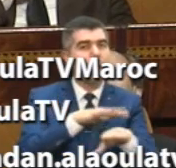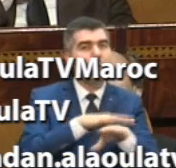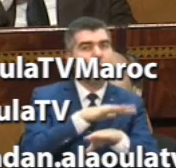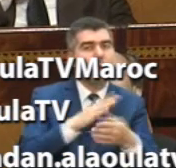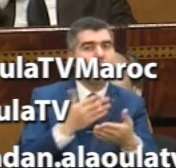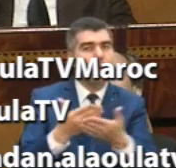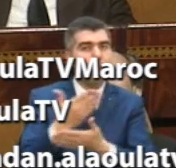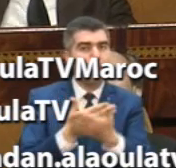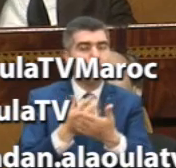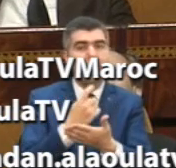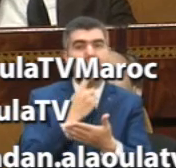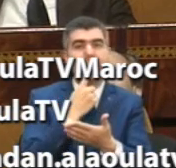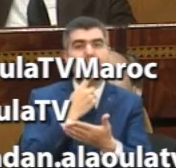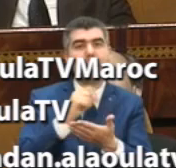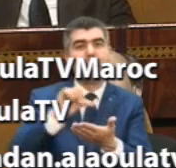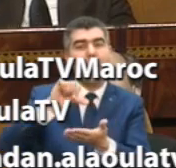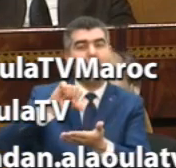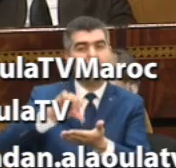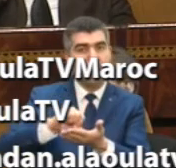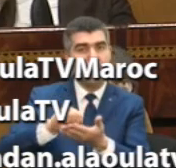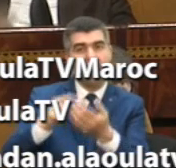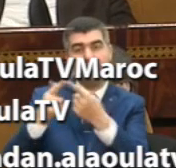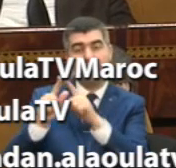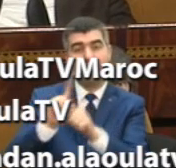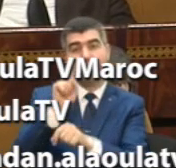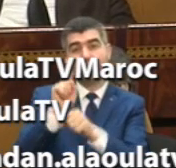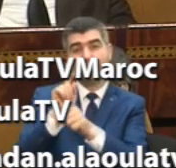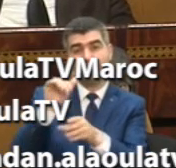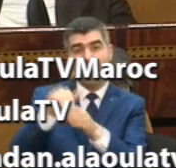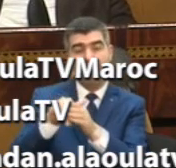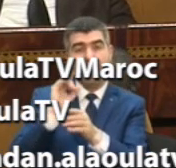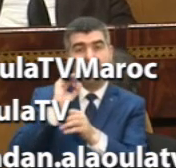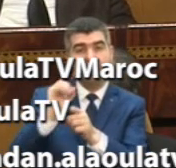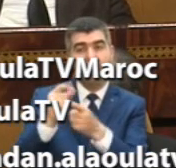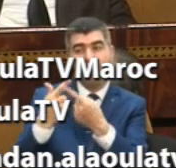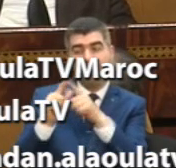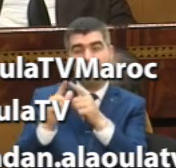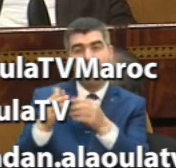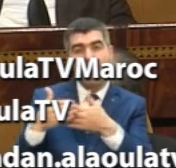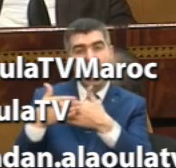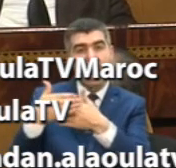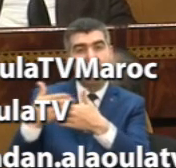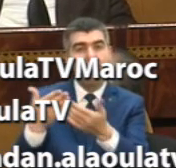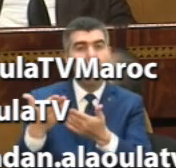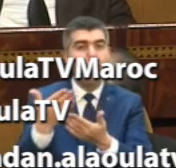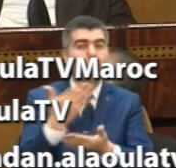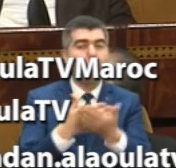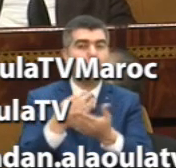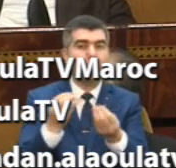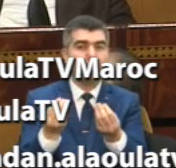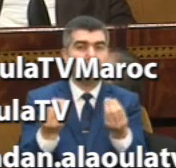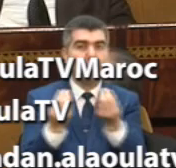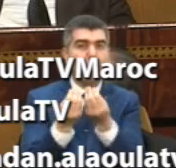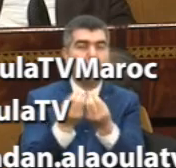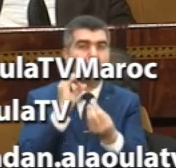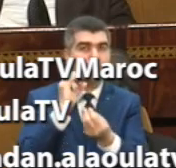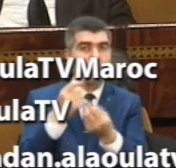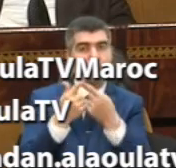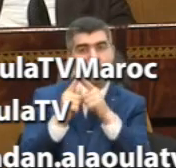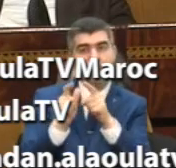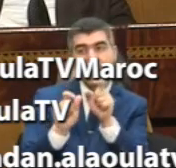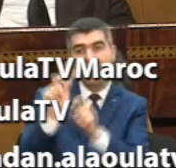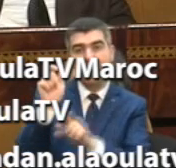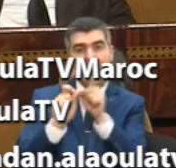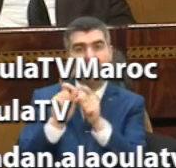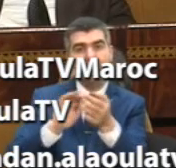فيها إقليم تازة، حي الملحة، بارك فراج، الربايس، دوار ميمونة، دوار عياد، الكوشة. ساكنة هذه الأحياء